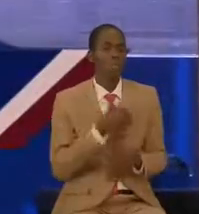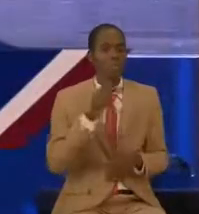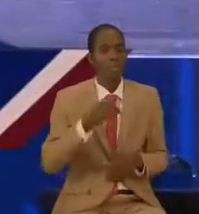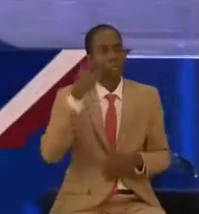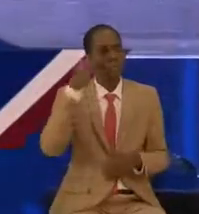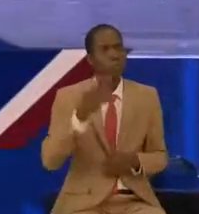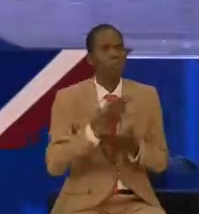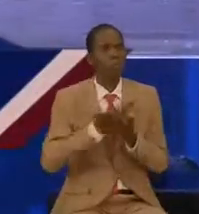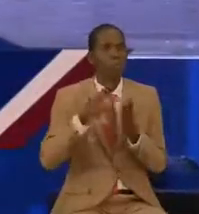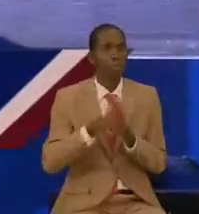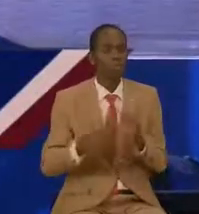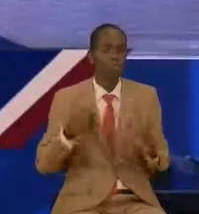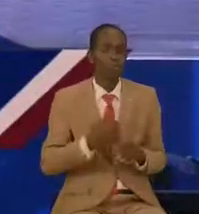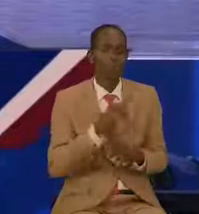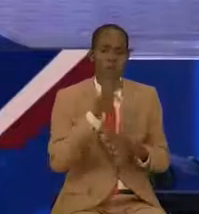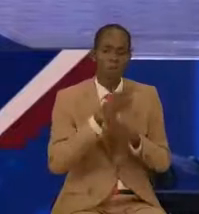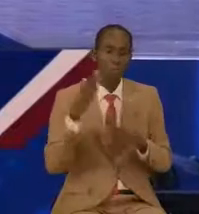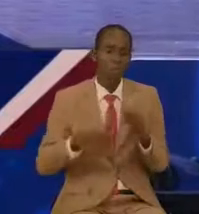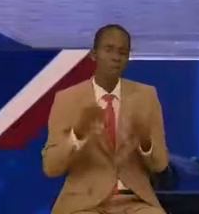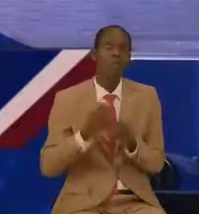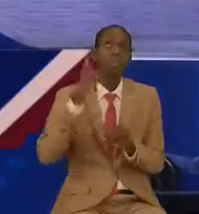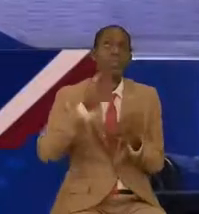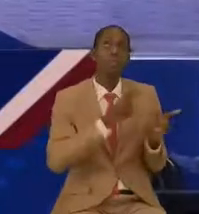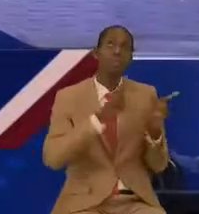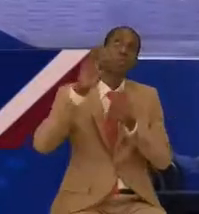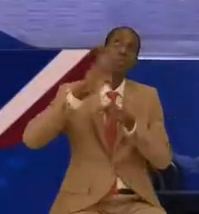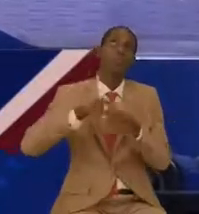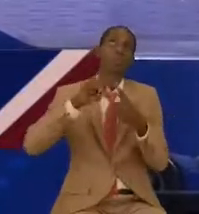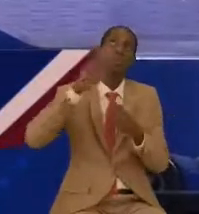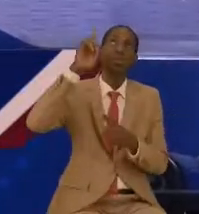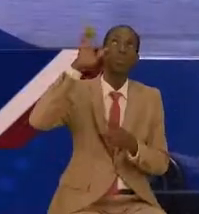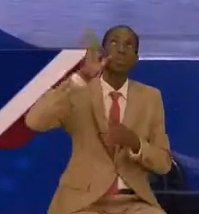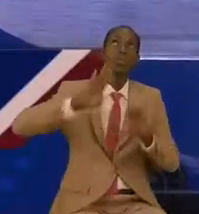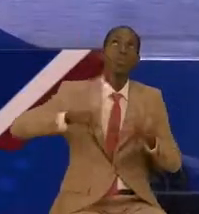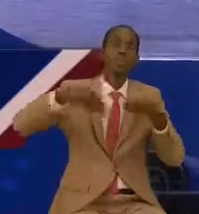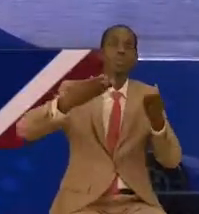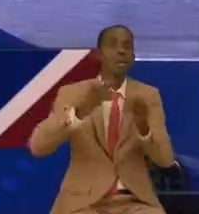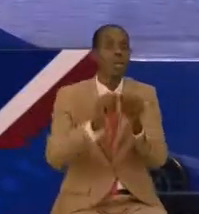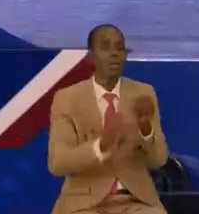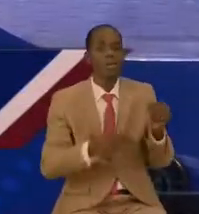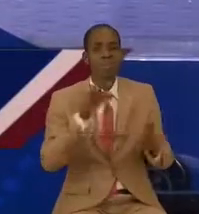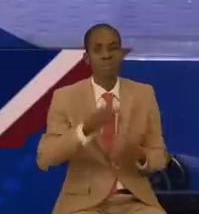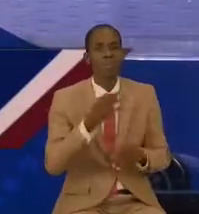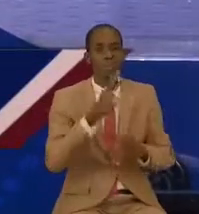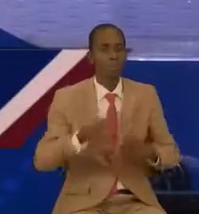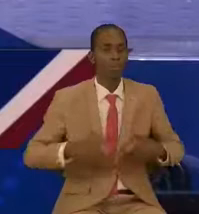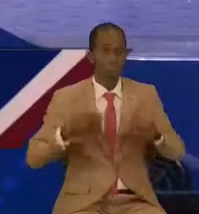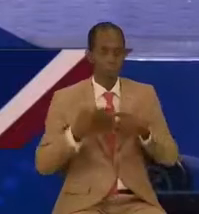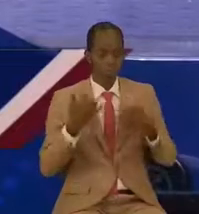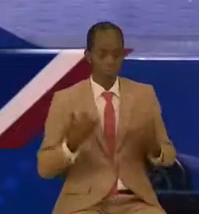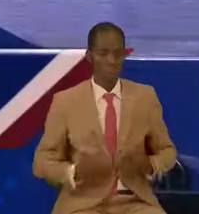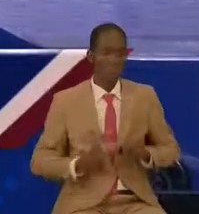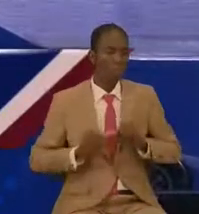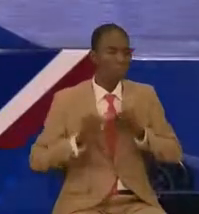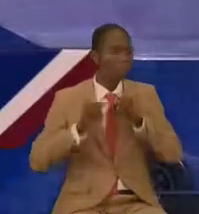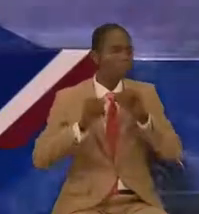la piété. Et vous avez tout en Christ, et les regards vers lui, il pourvoira à tous vos